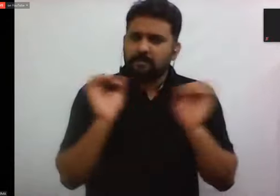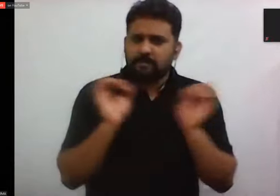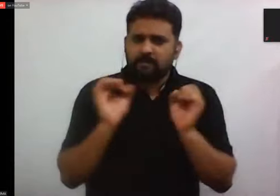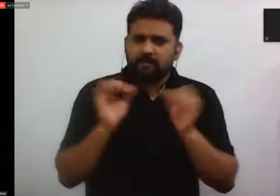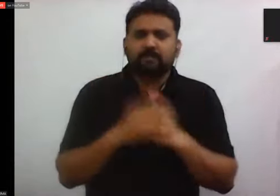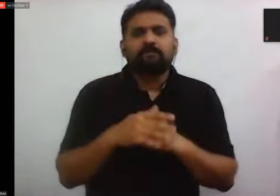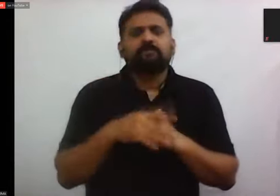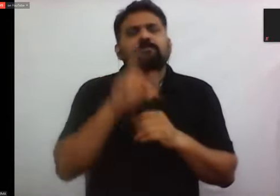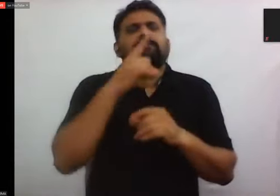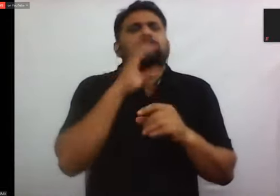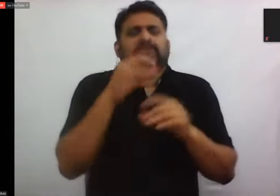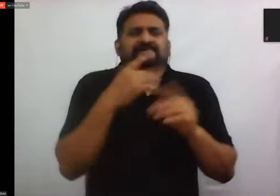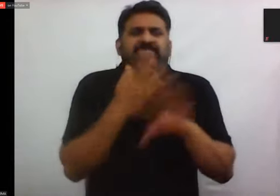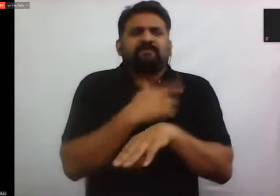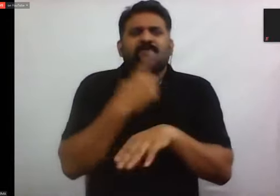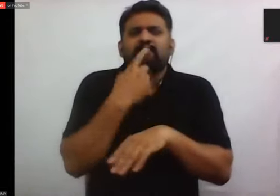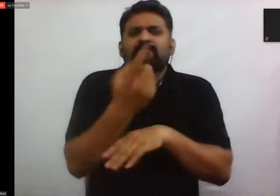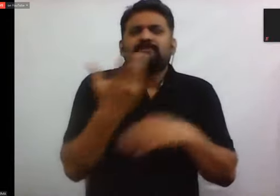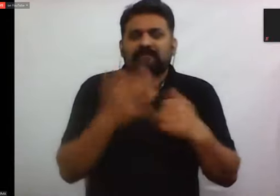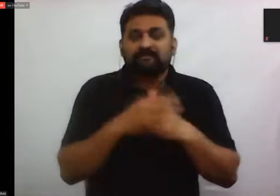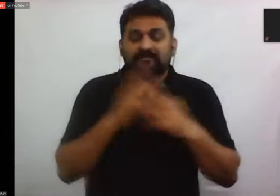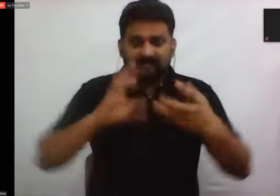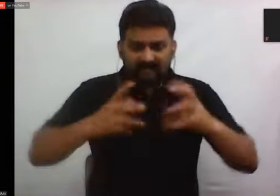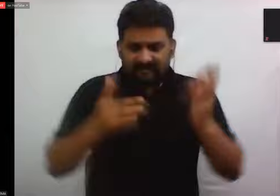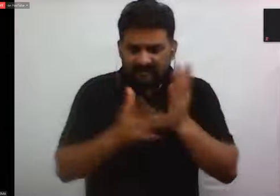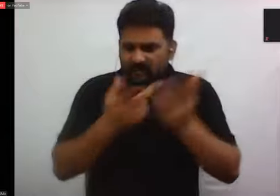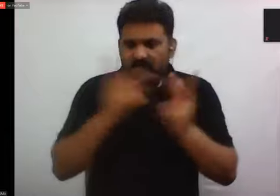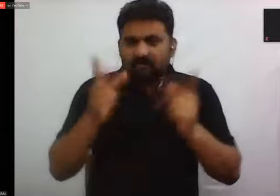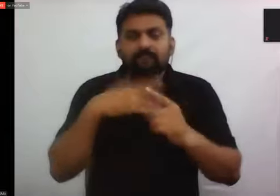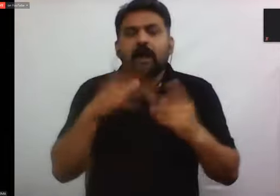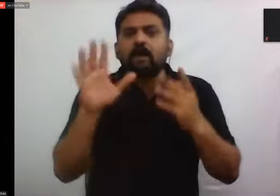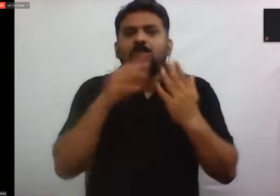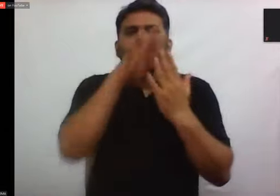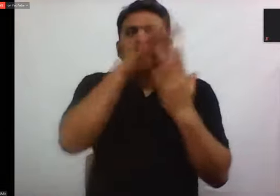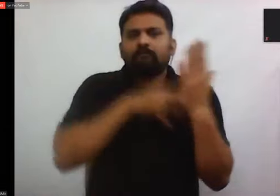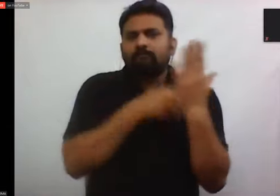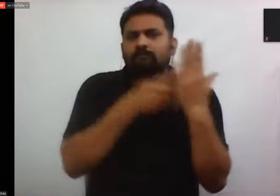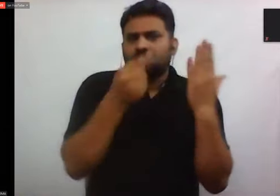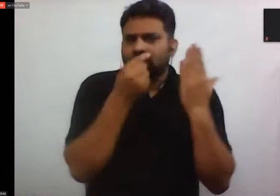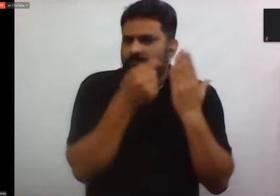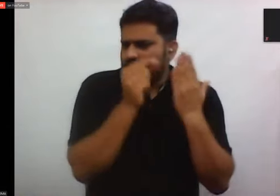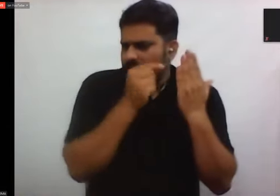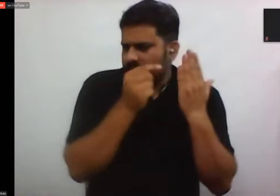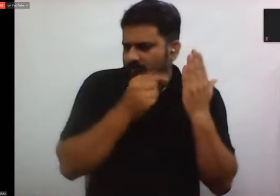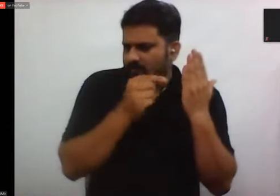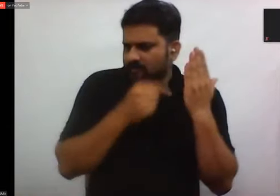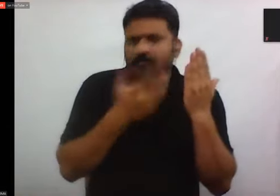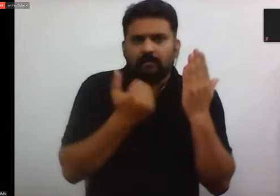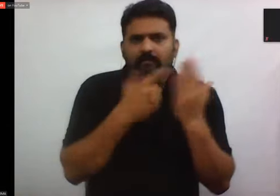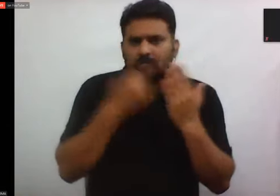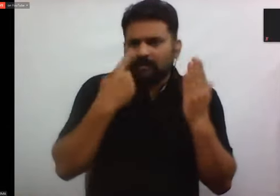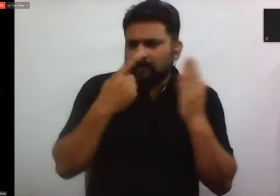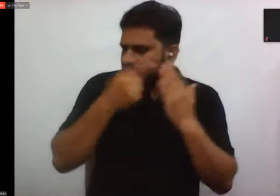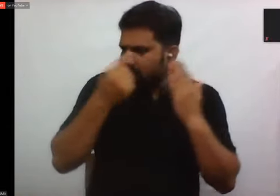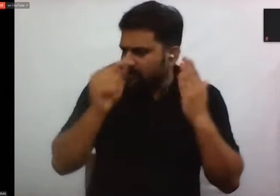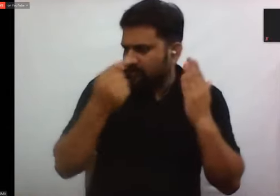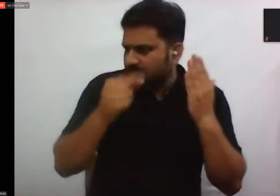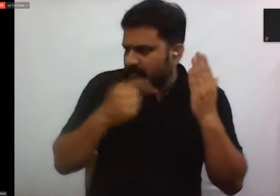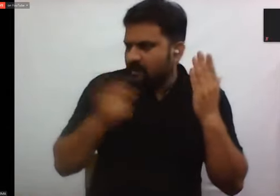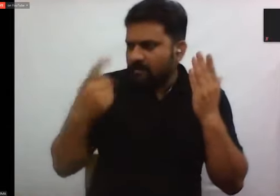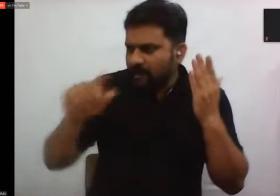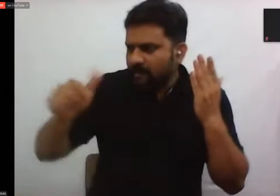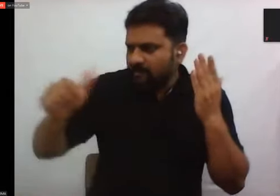जनरली एज आई टोल्ड यू बिफोर, डिवाइसेस नहीं है। चेकलिस्ट हो सकता है आपके पास, फंक्शनल विजन असेसमेंट चेकलिस्ट होता है जो आपको